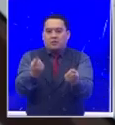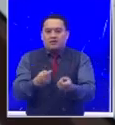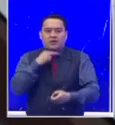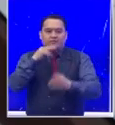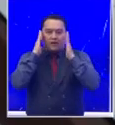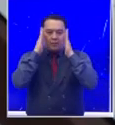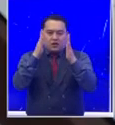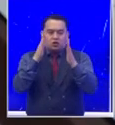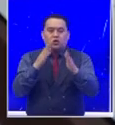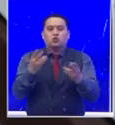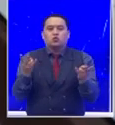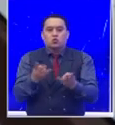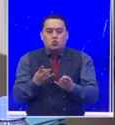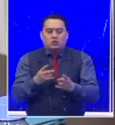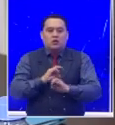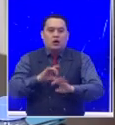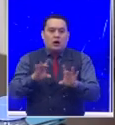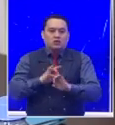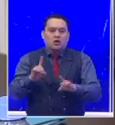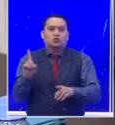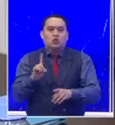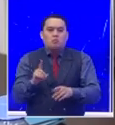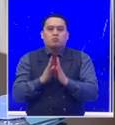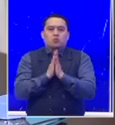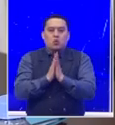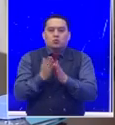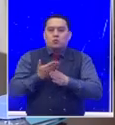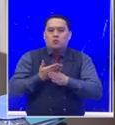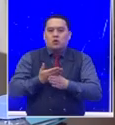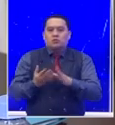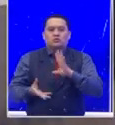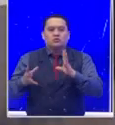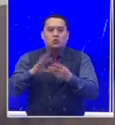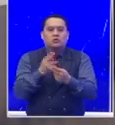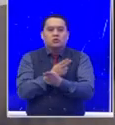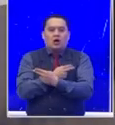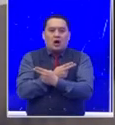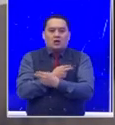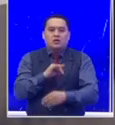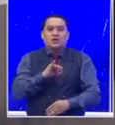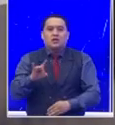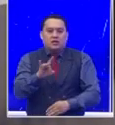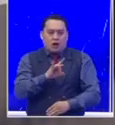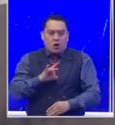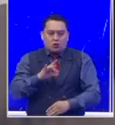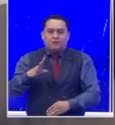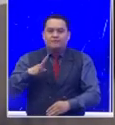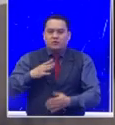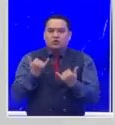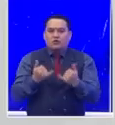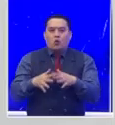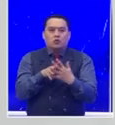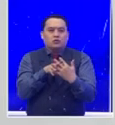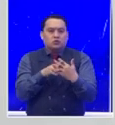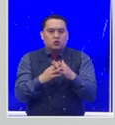внимание властей, считает Зарина Кумышева. Она просит помощи для целого дачного массива в Вилийском районе. Сейчас в населенном